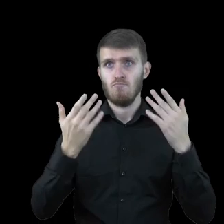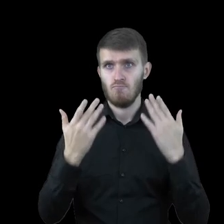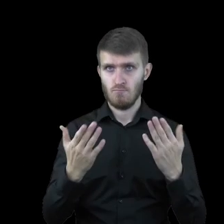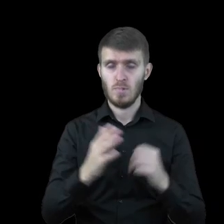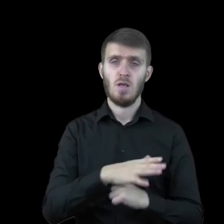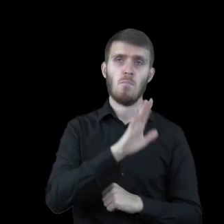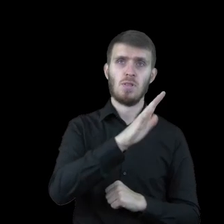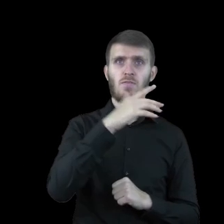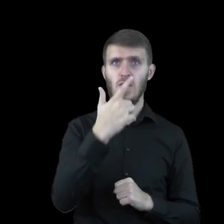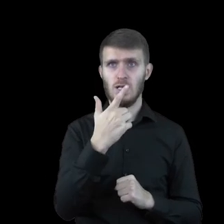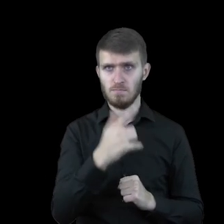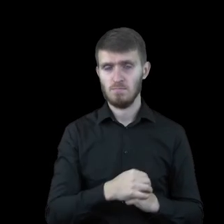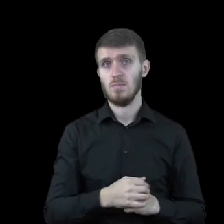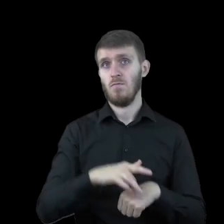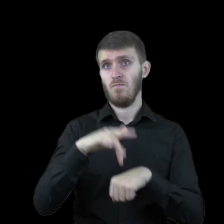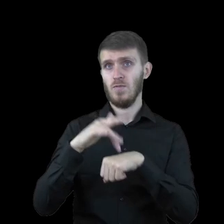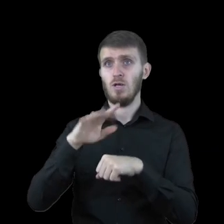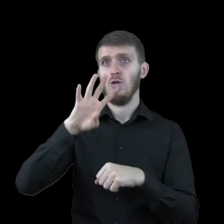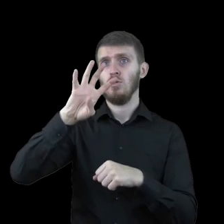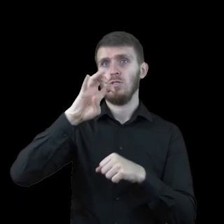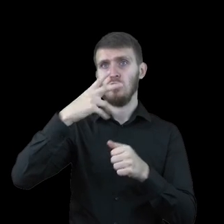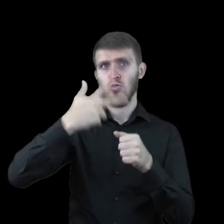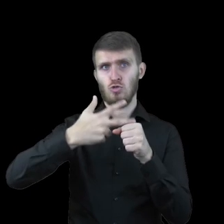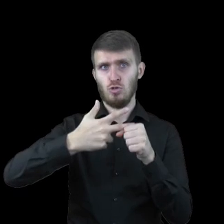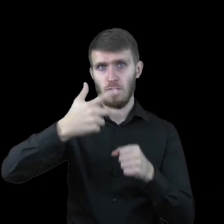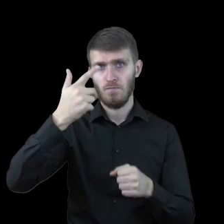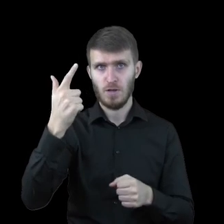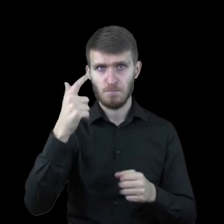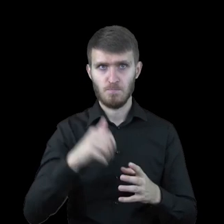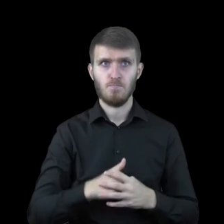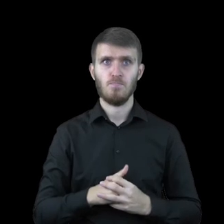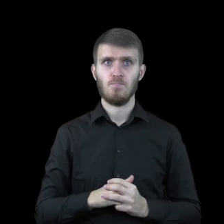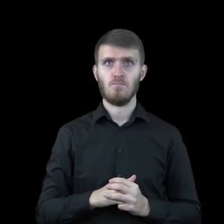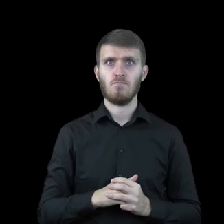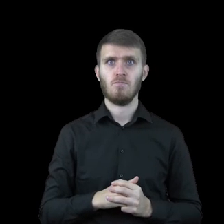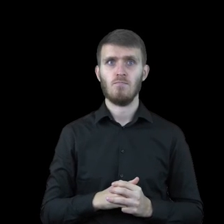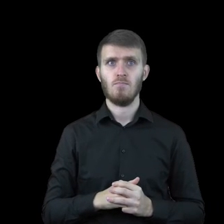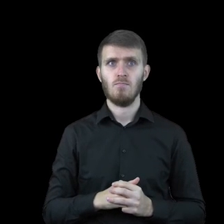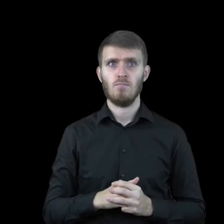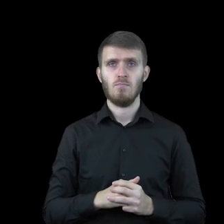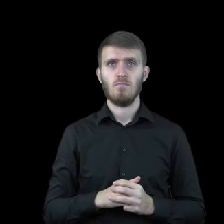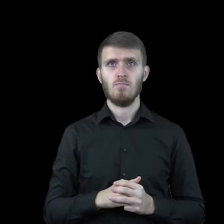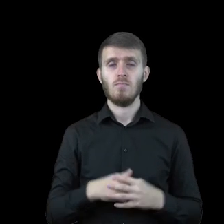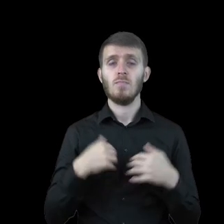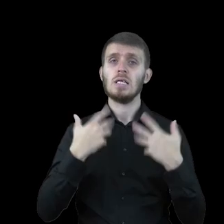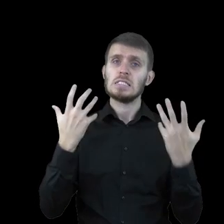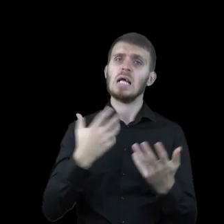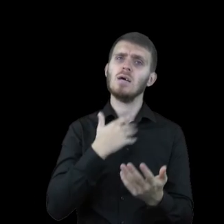144. I mamy B kwadrat równa się 432.